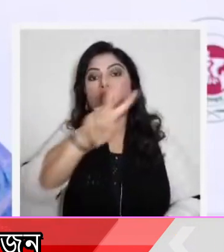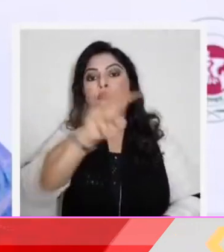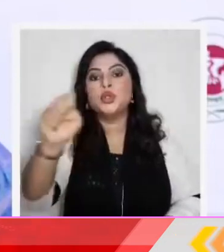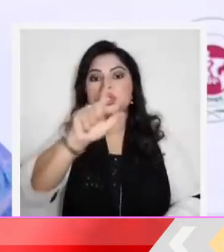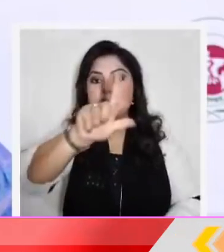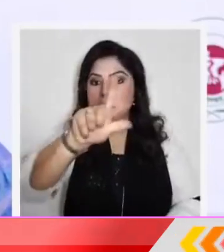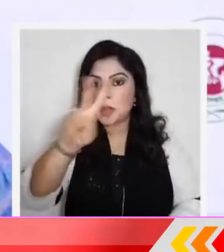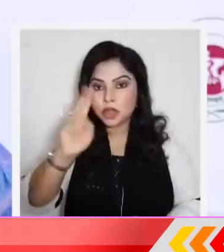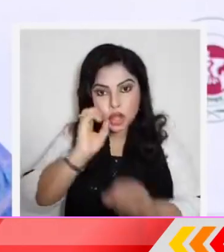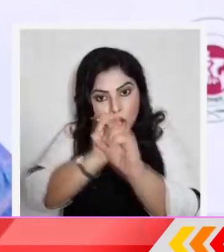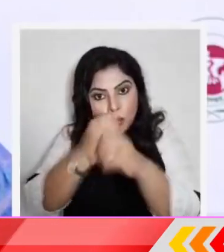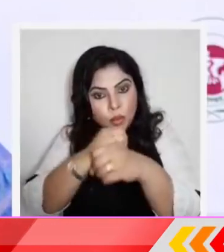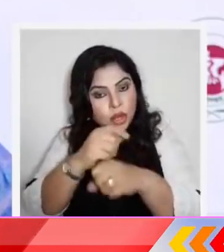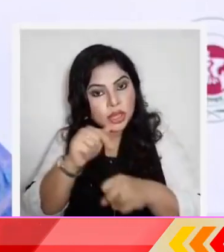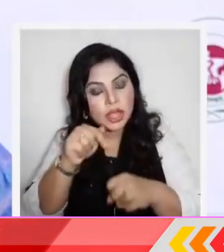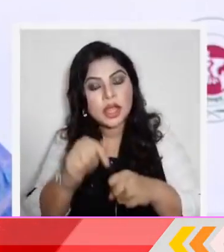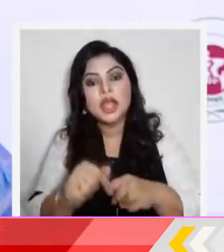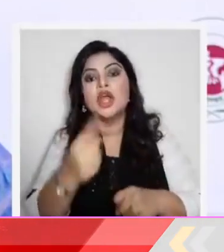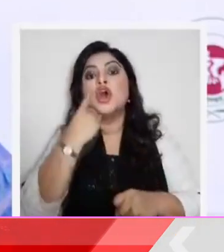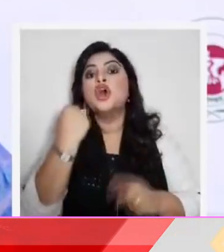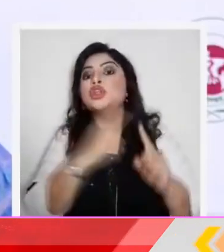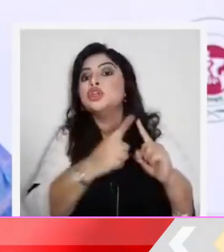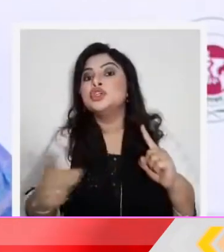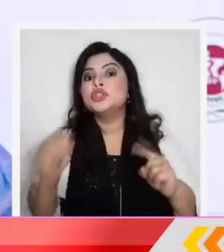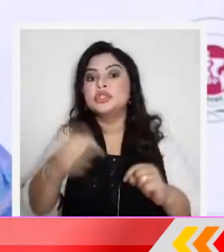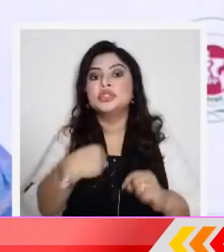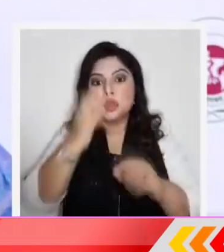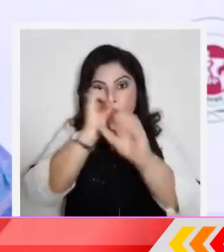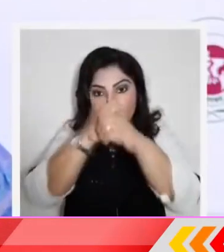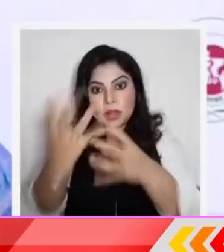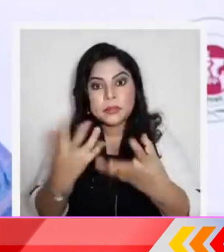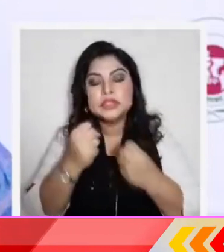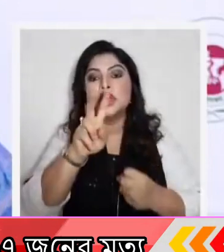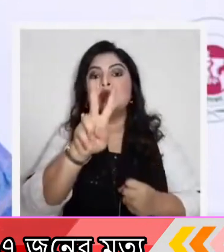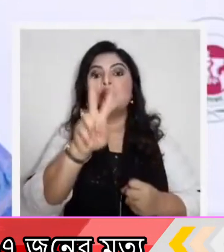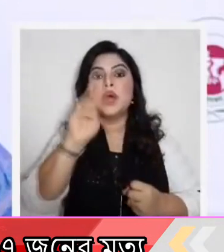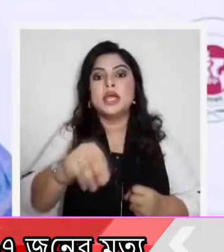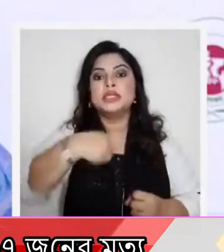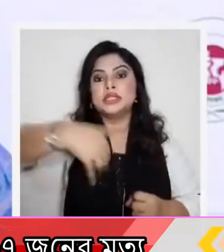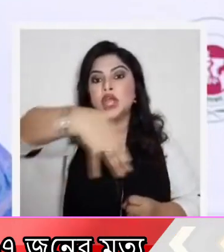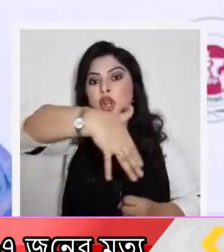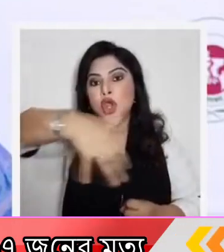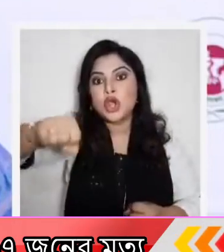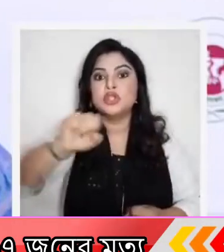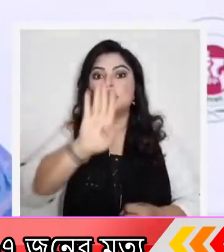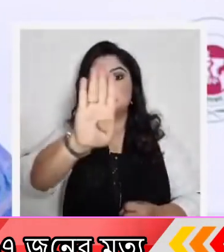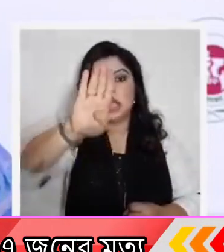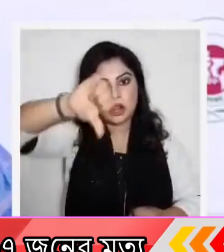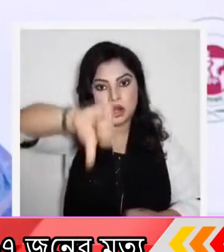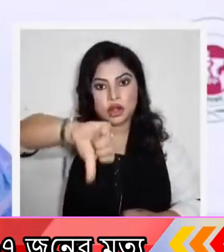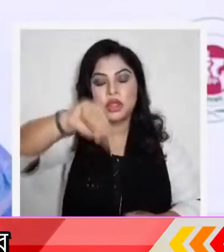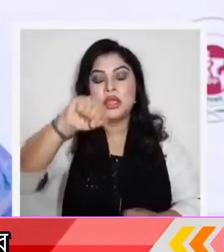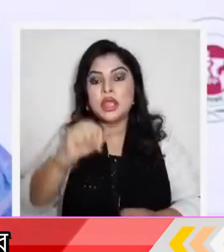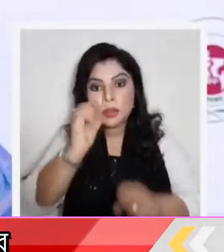ঘন্টায় 14,377 নমুনা সংগ্রহ করে পরীক্ষা করা হয়েছে 13,488। এছাড়া গত 24 ঘন্টায়